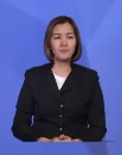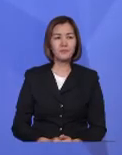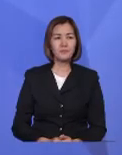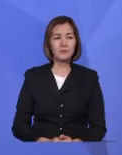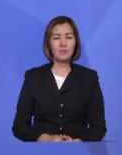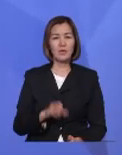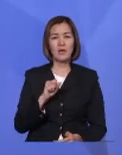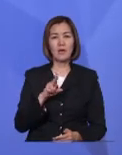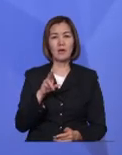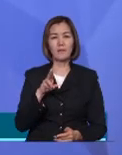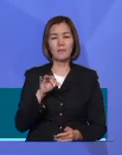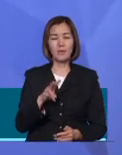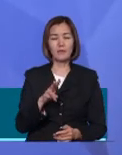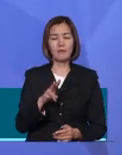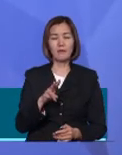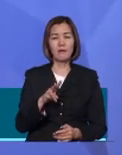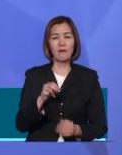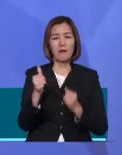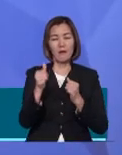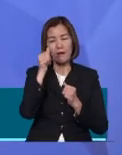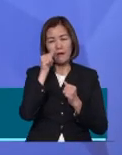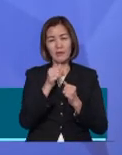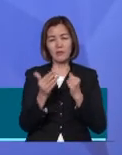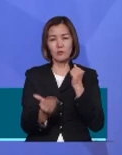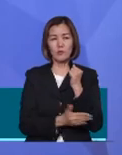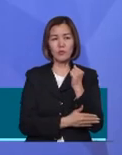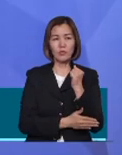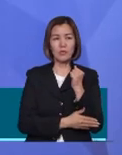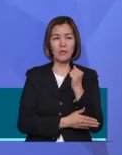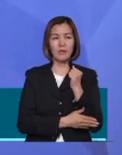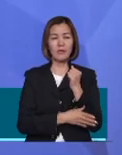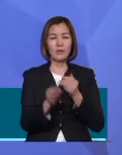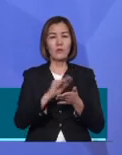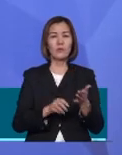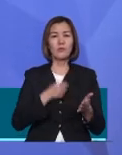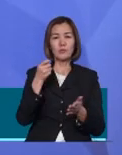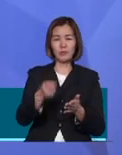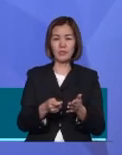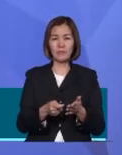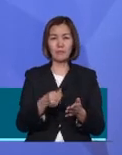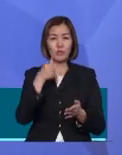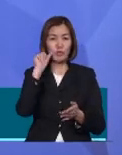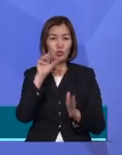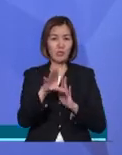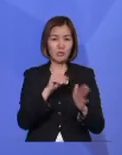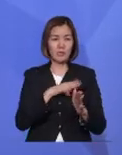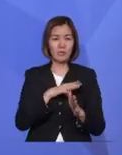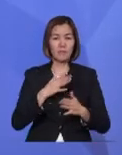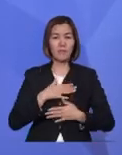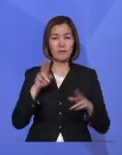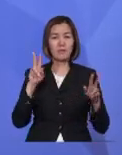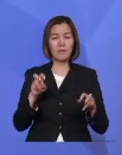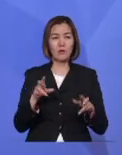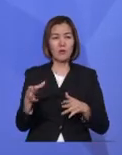Ақпан айының соңында өз өтінімімді тастадым. Жауабы тек күні кеше ғана анықталды. Жалпы менің таңдаған тақырыбым